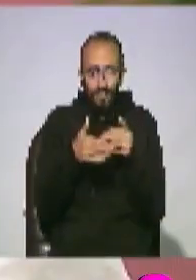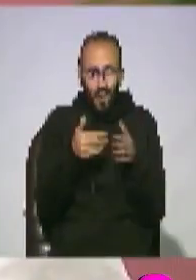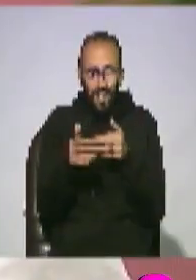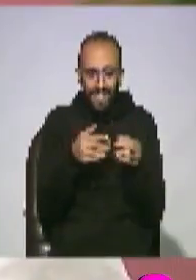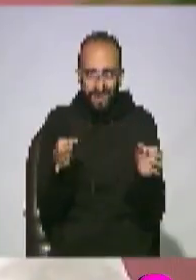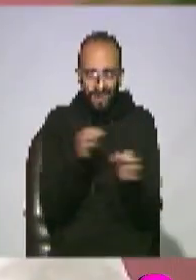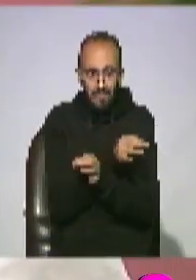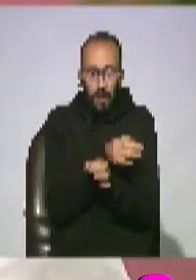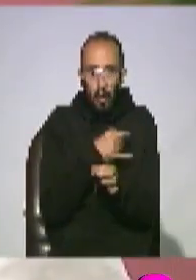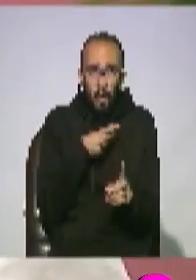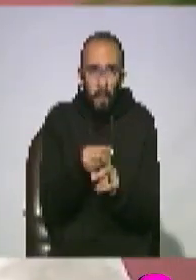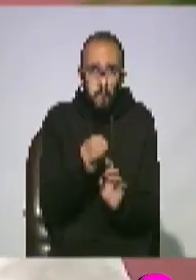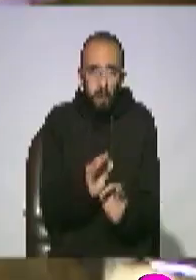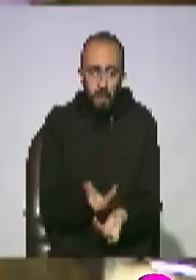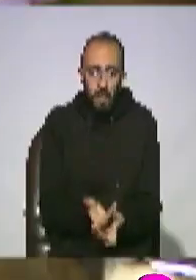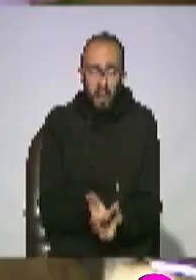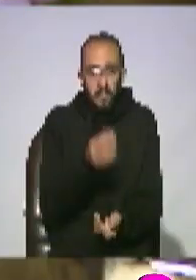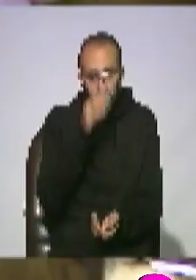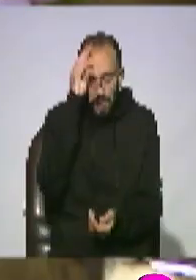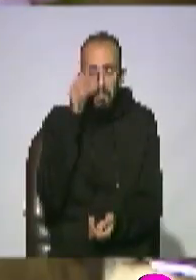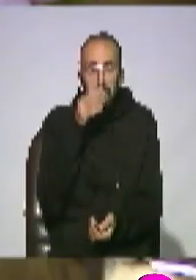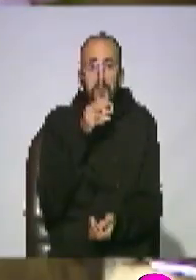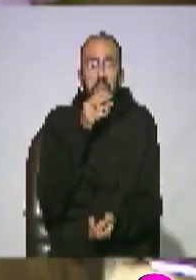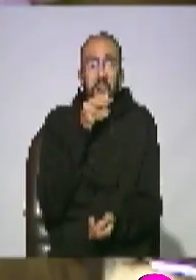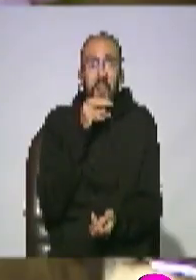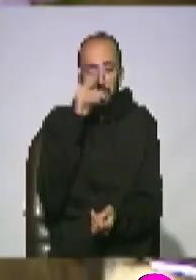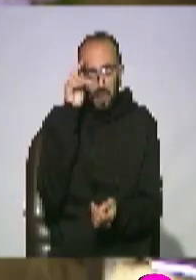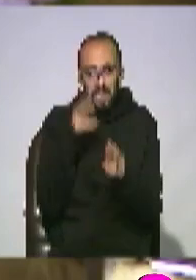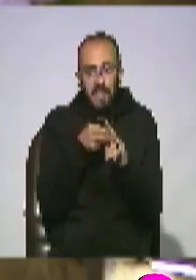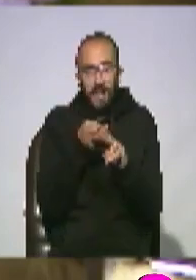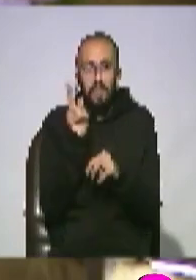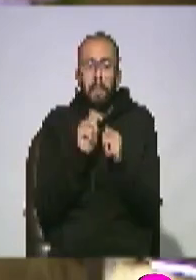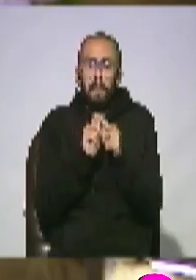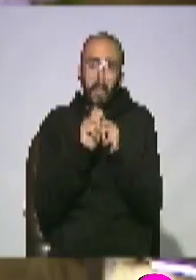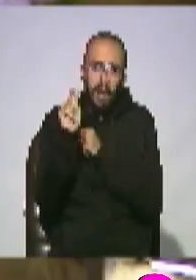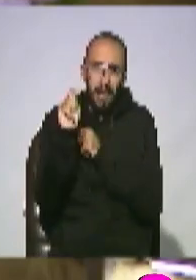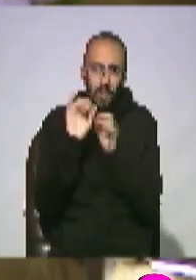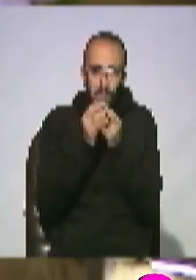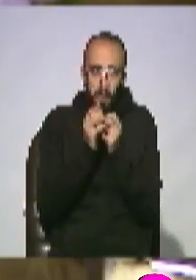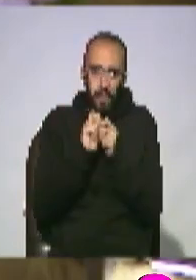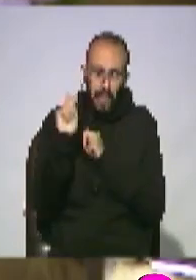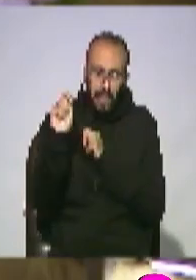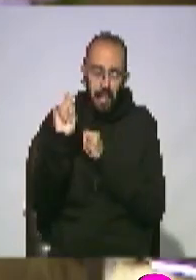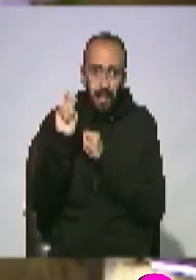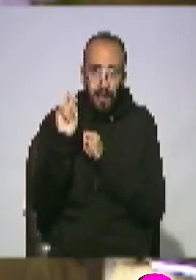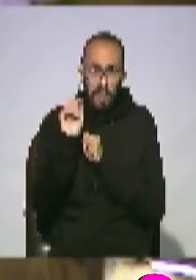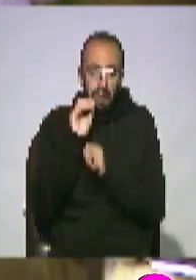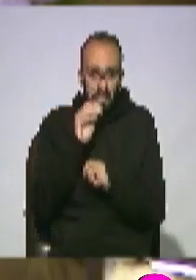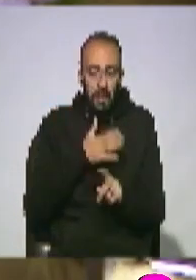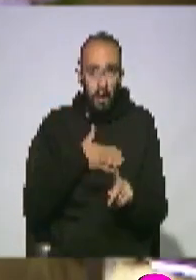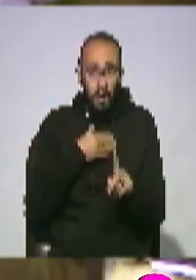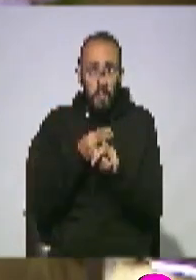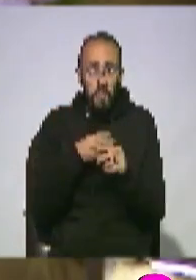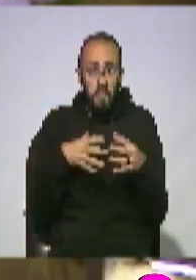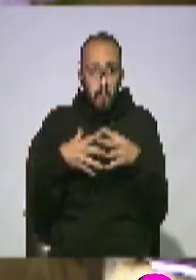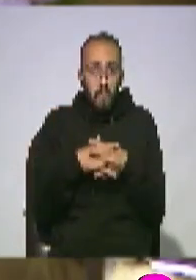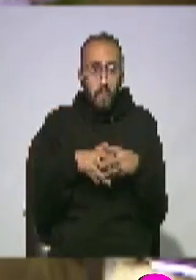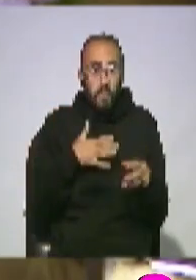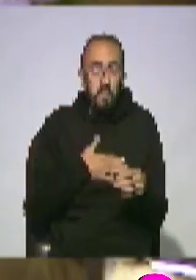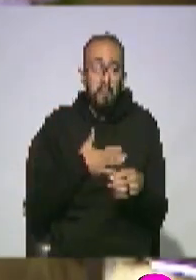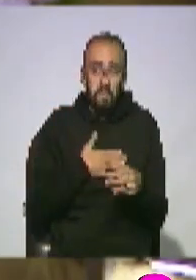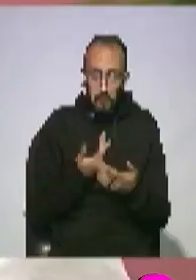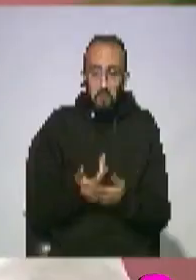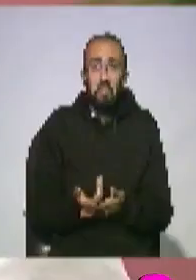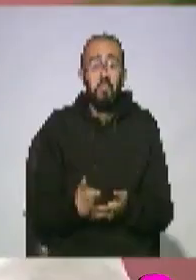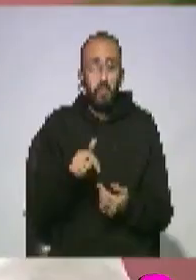بينهم بدل، مش هينفع. يعني مثلا يقدر الأب مثلا هو مسافر أو بعيد عن أسرته أن هو يديهم يحسسهم كأنهم طبعا ما هو في